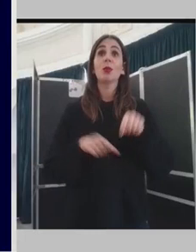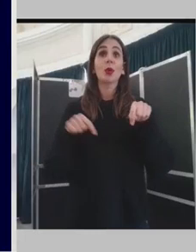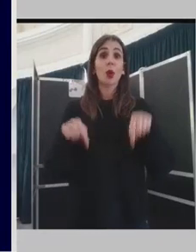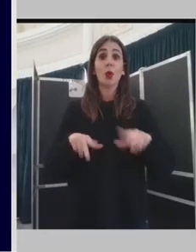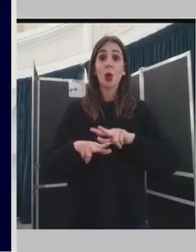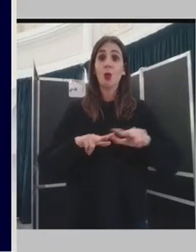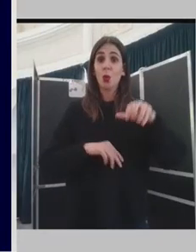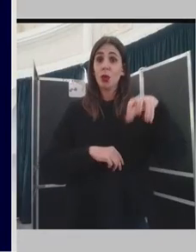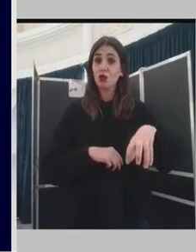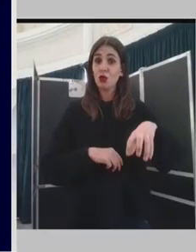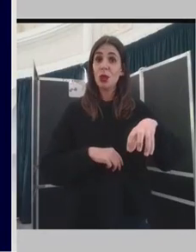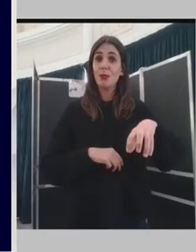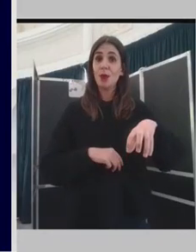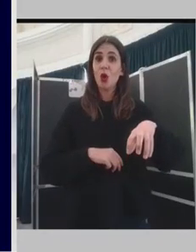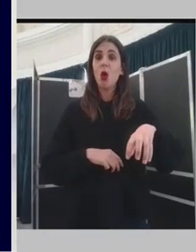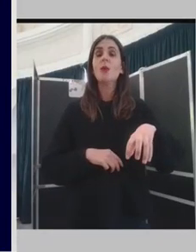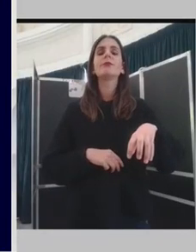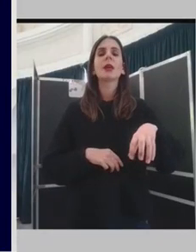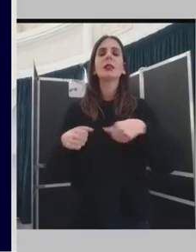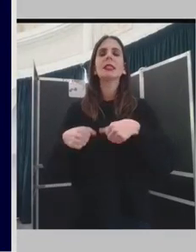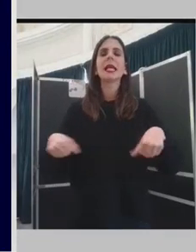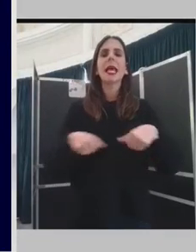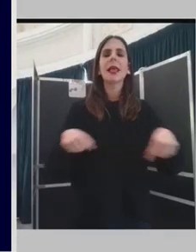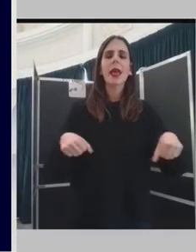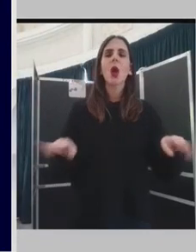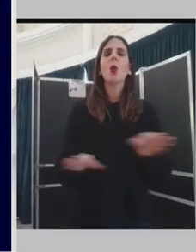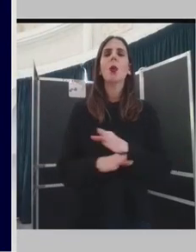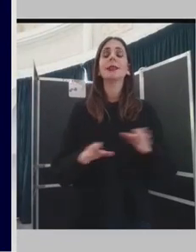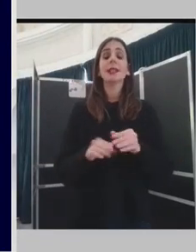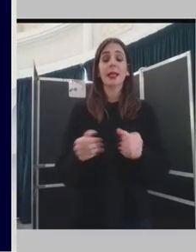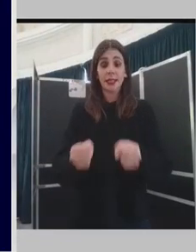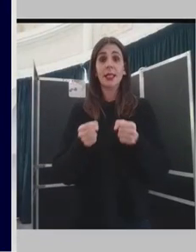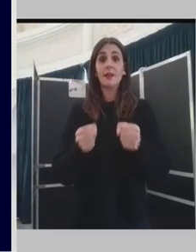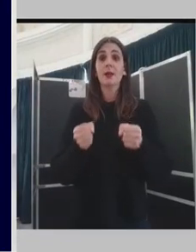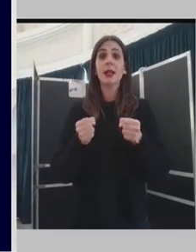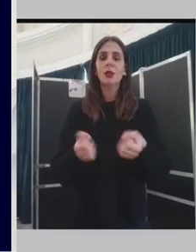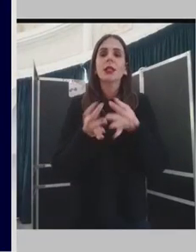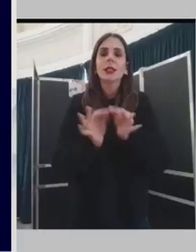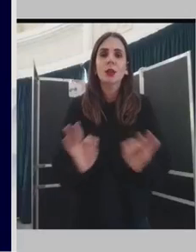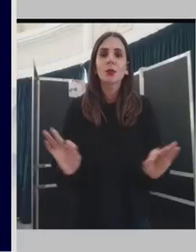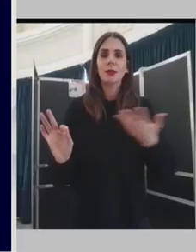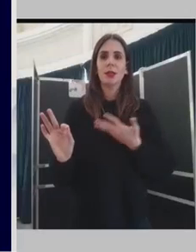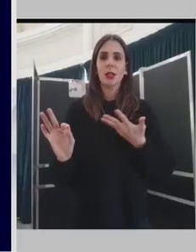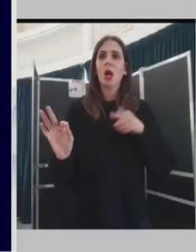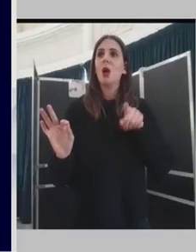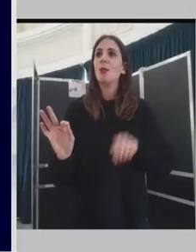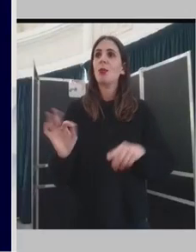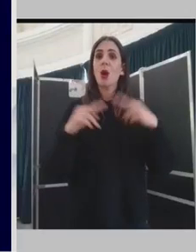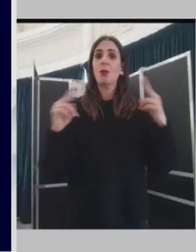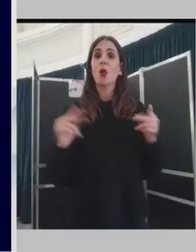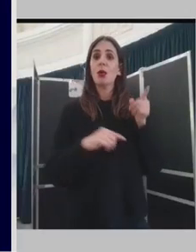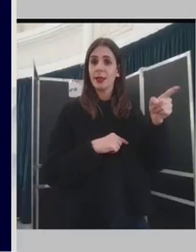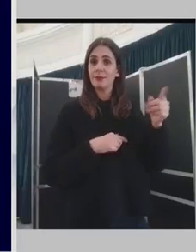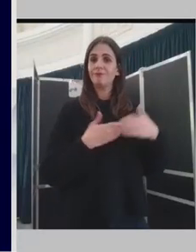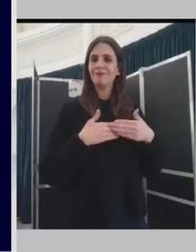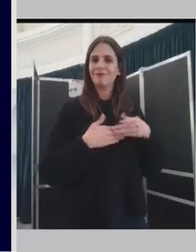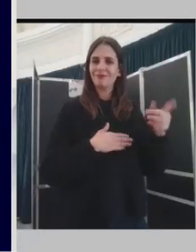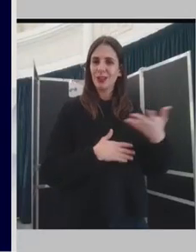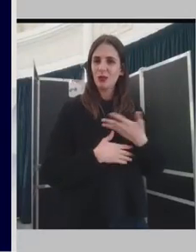abbiamo in ogni sede abbiamo un defibrillatore a disposizione, ce n'è uno qui sul ponte.